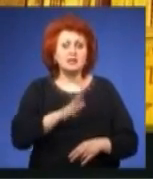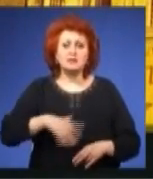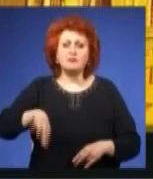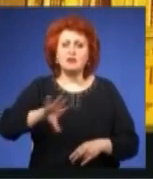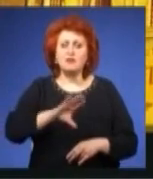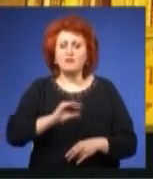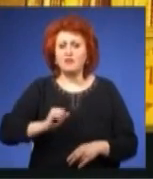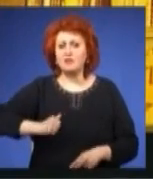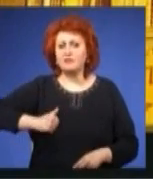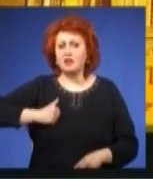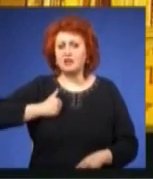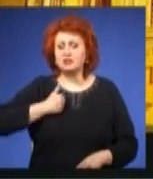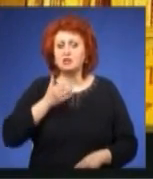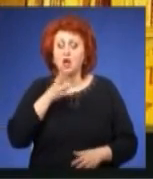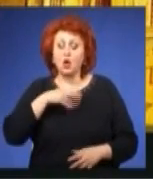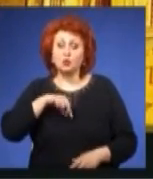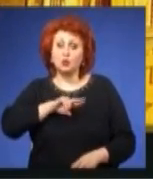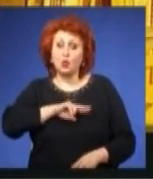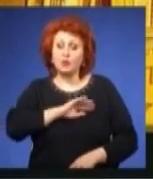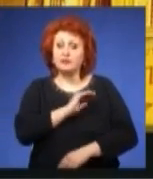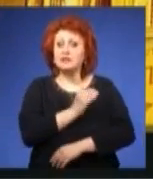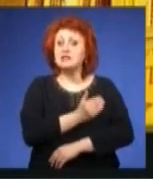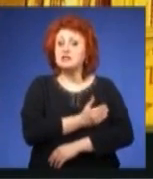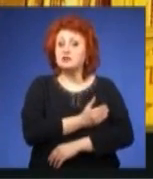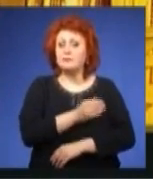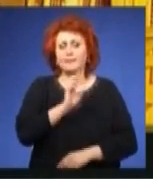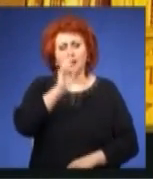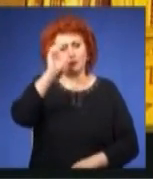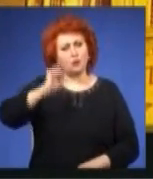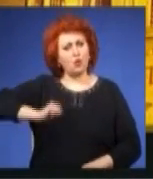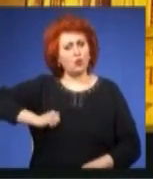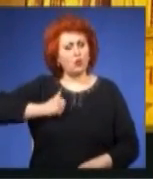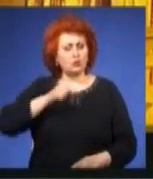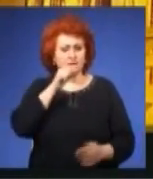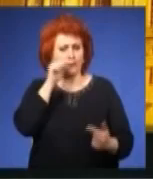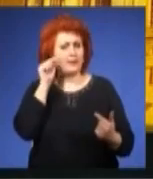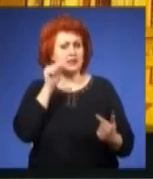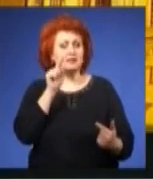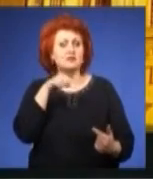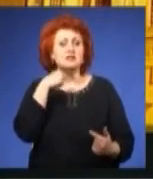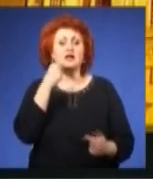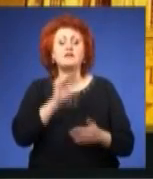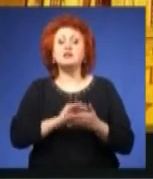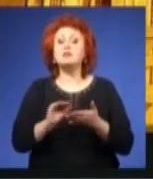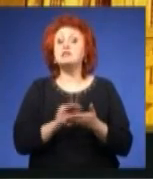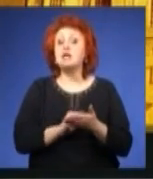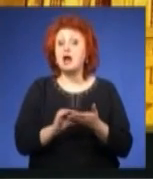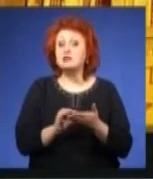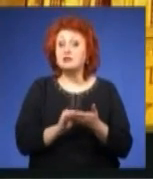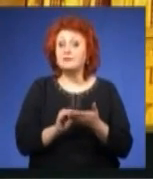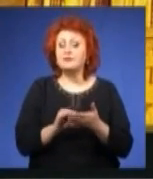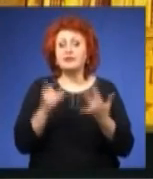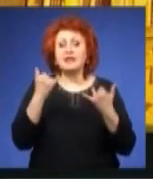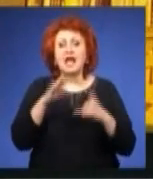весь корень зла мира лежал в гордыне падших духовных сил. «Бог гордым противится», – говорит Священное